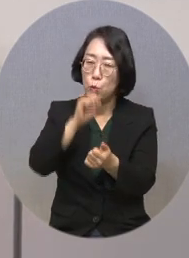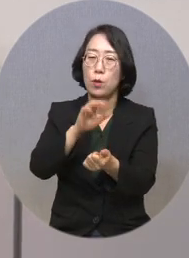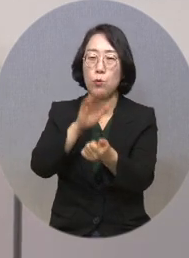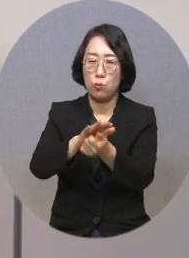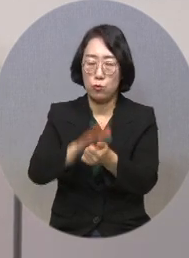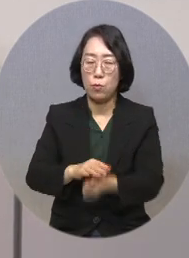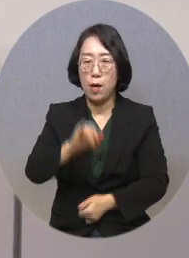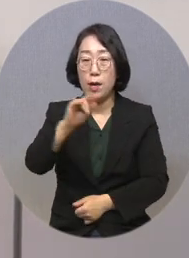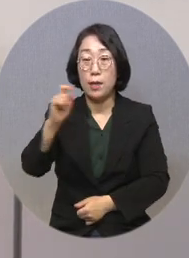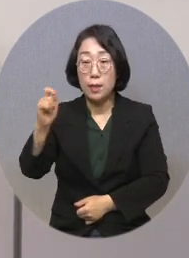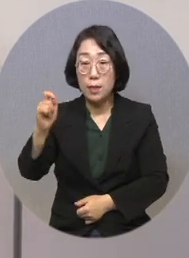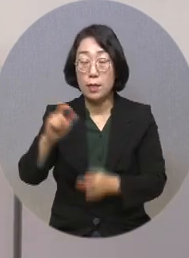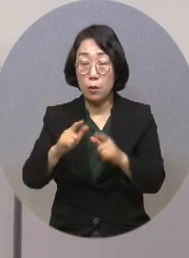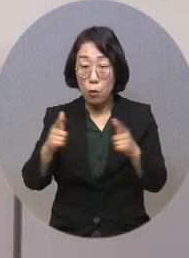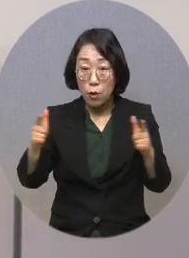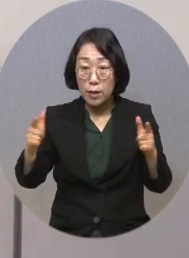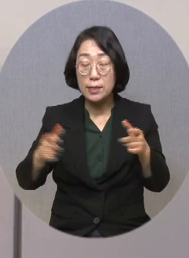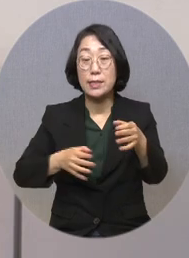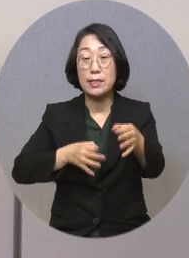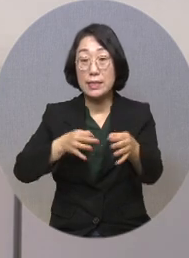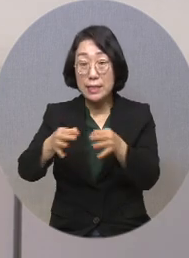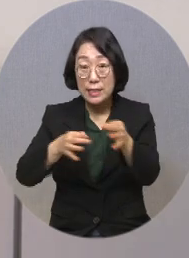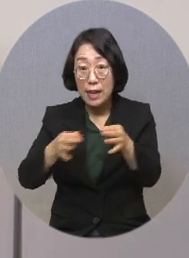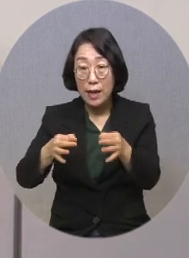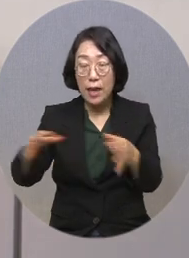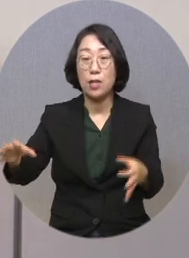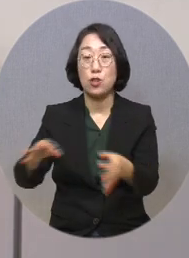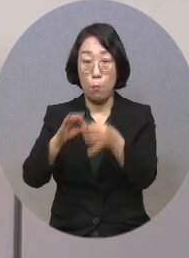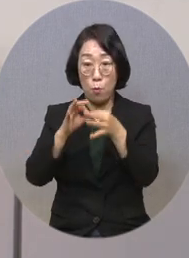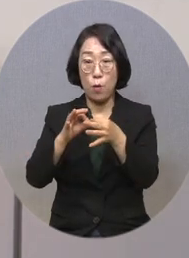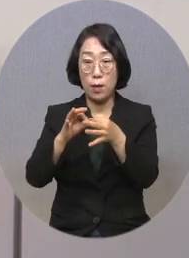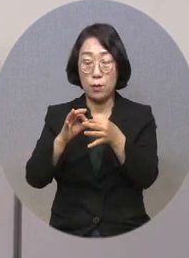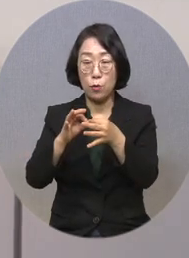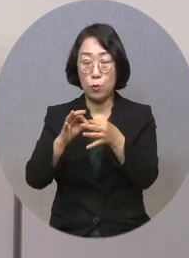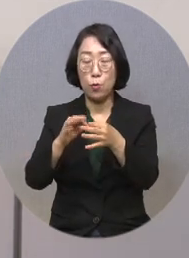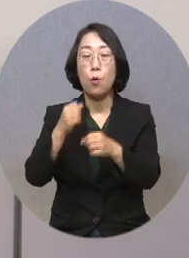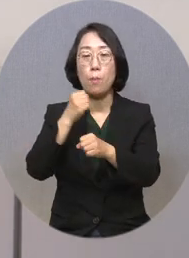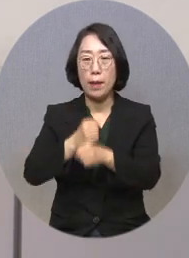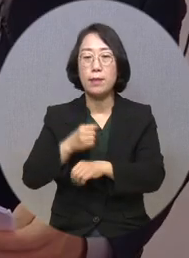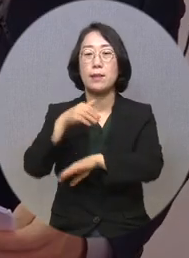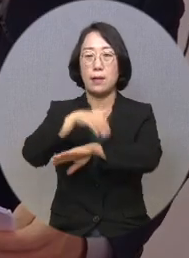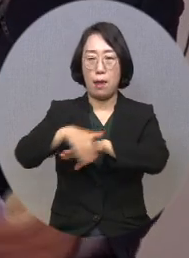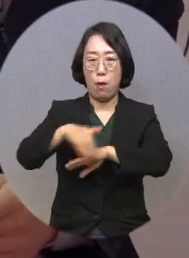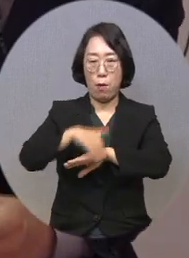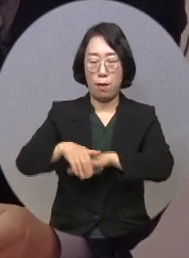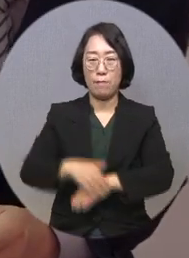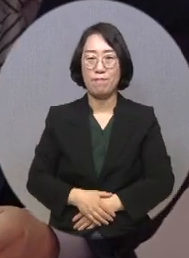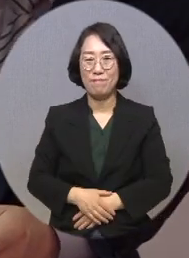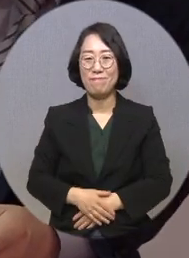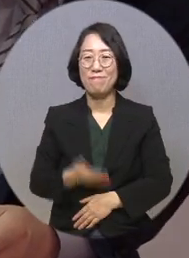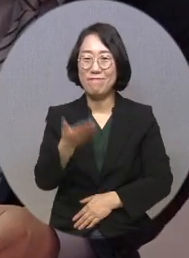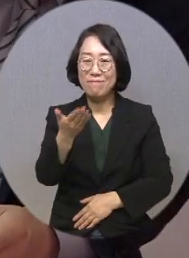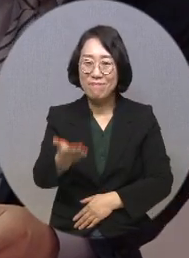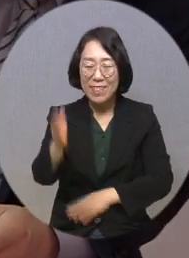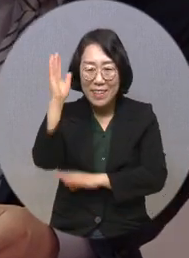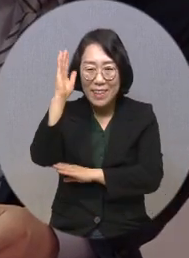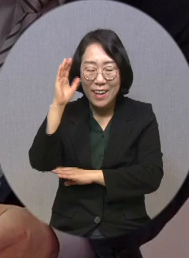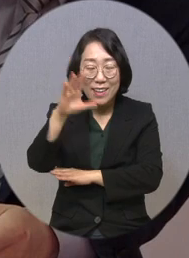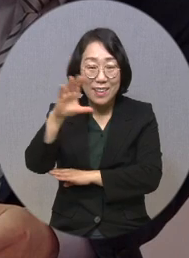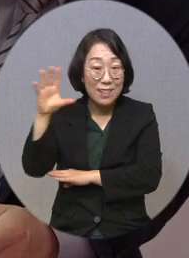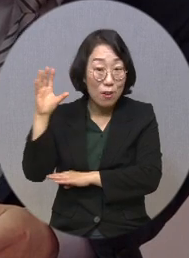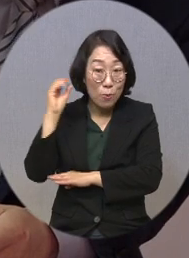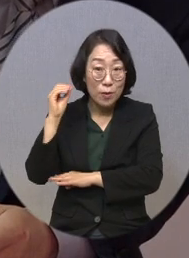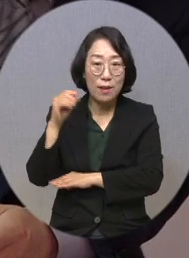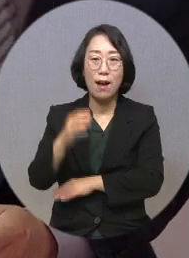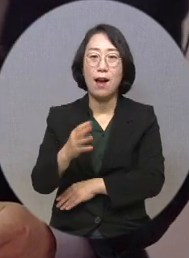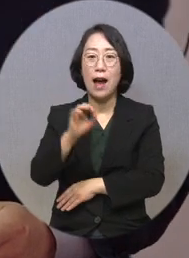접목 전통시장 활성화 방안 등도 같이 마련할 예정입니다. 원장님의 말씀을 듣다 보니까 네네.